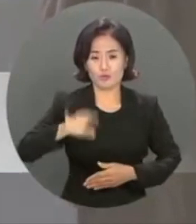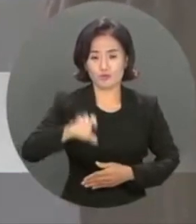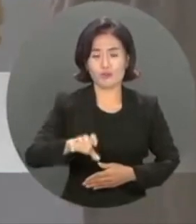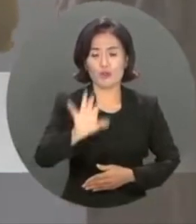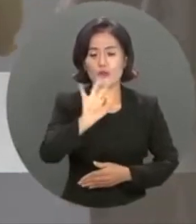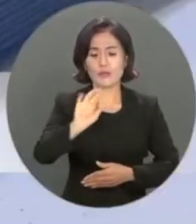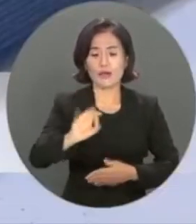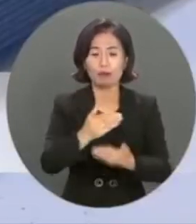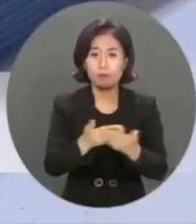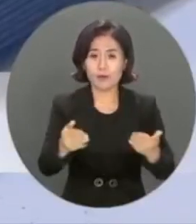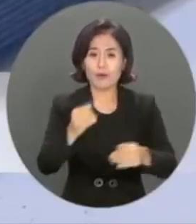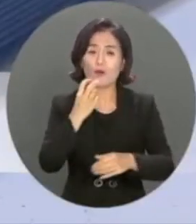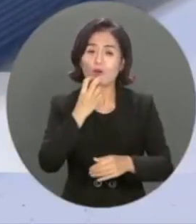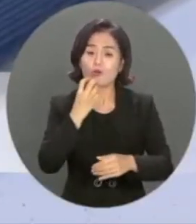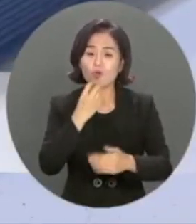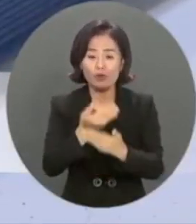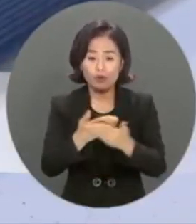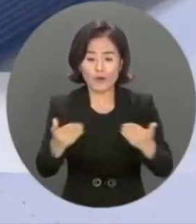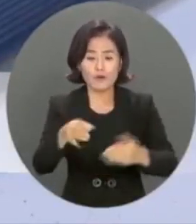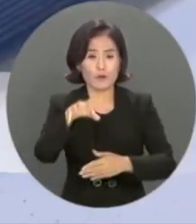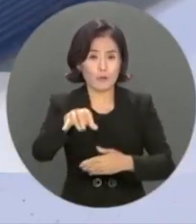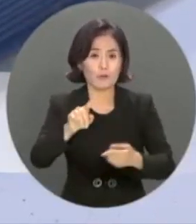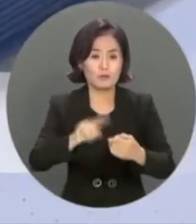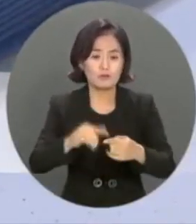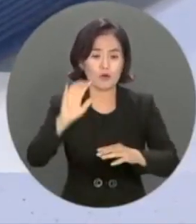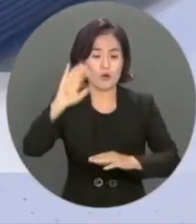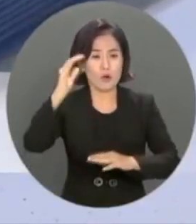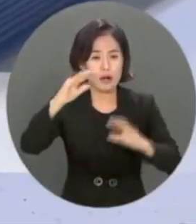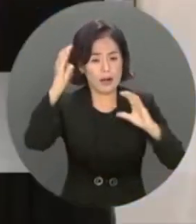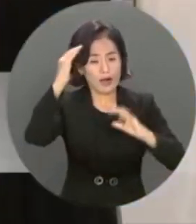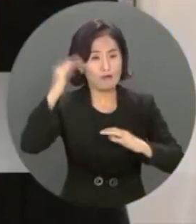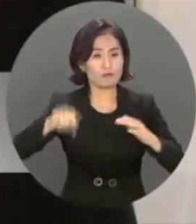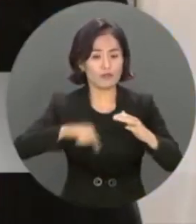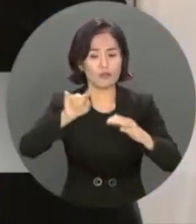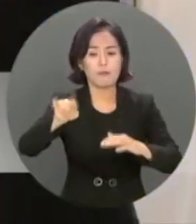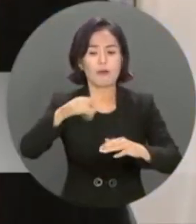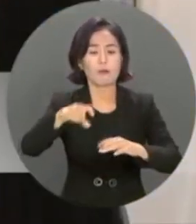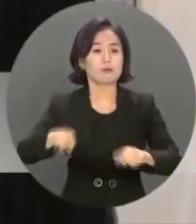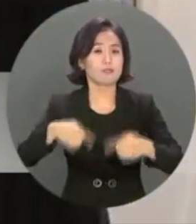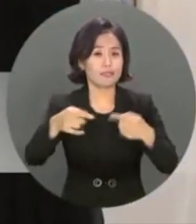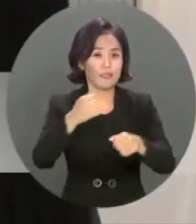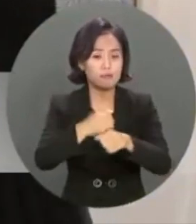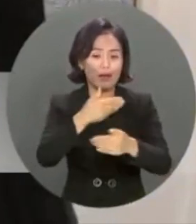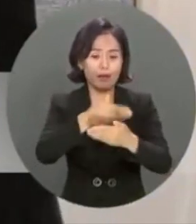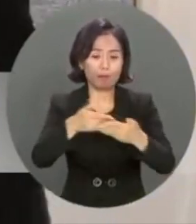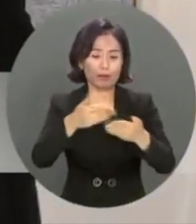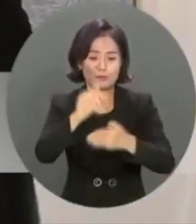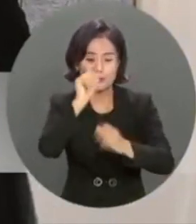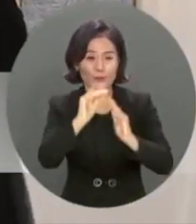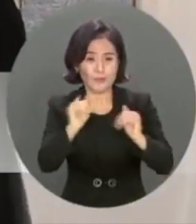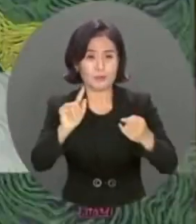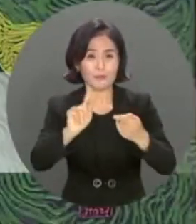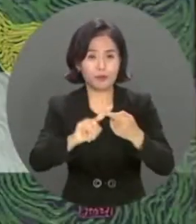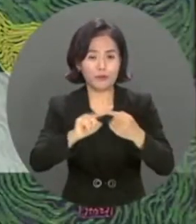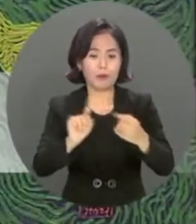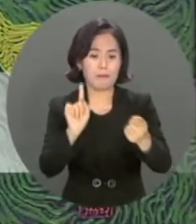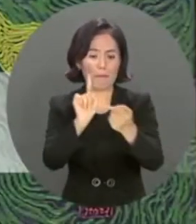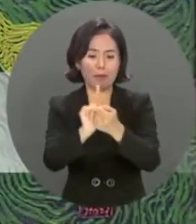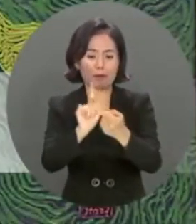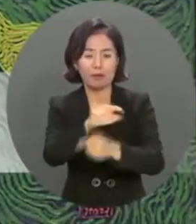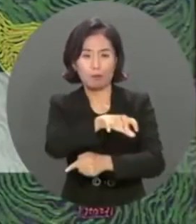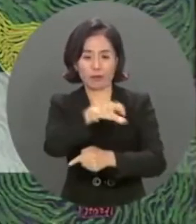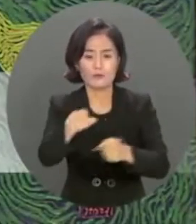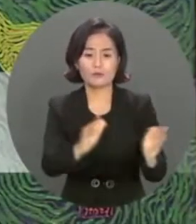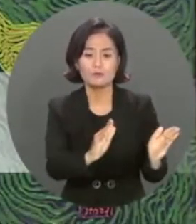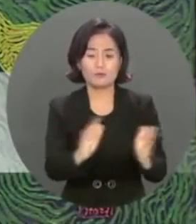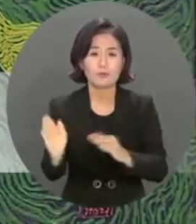양 갤러리 서울의 갤러리 설임 등 국내외 갤러리 여이 참여해 미술 애호가들을 위한 만남의 장을